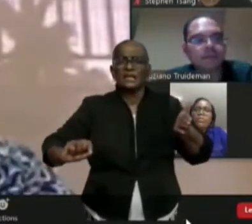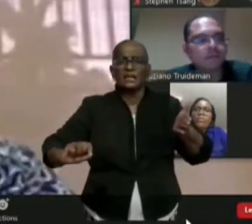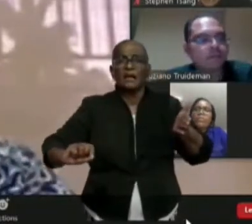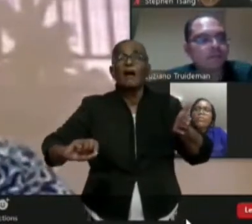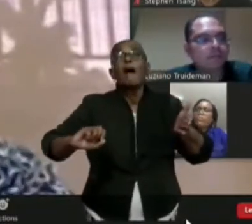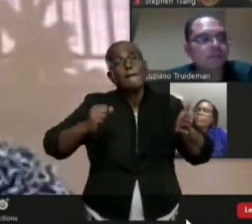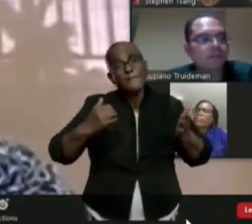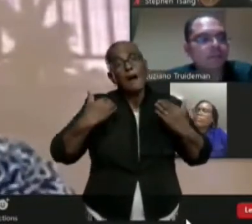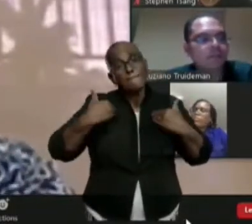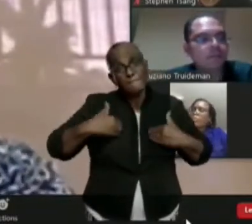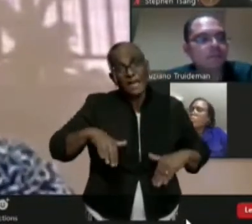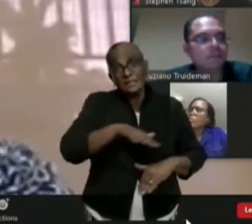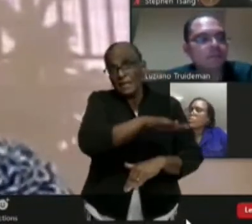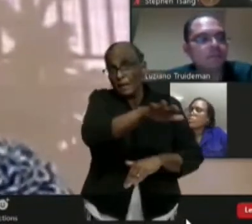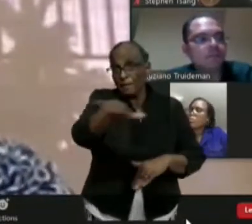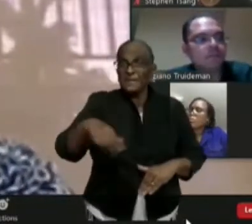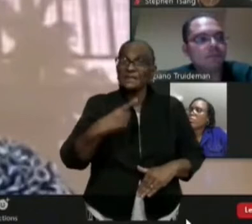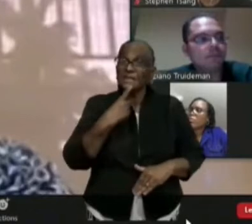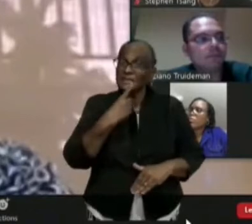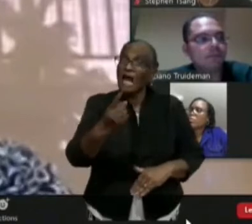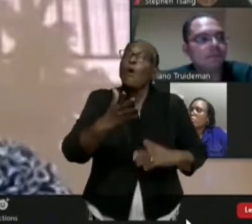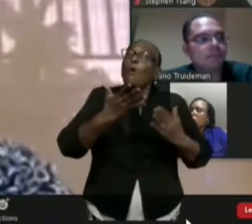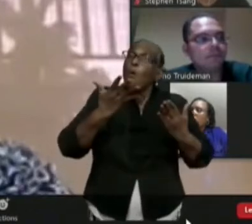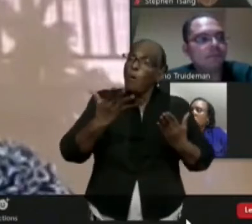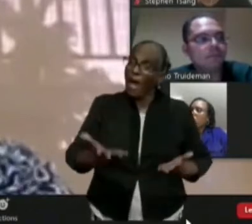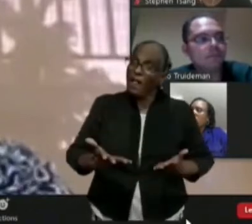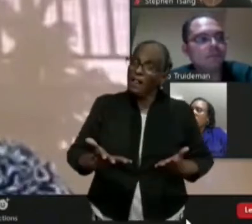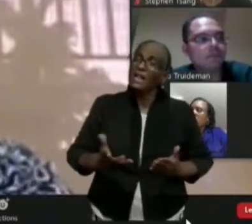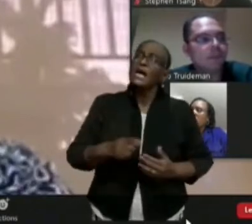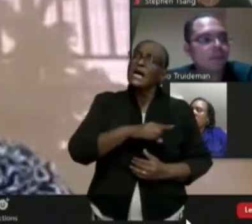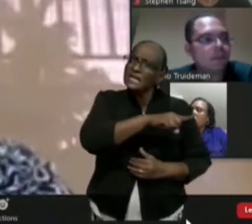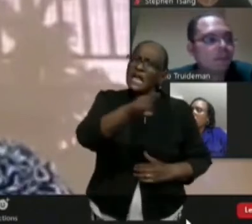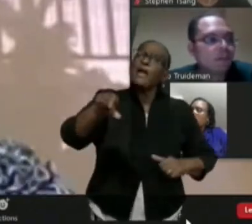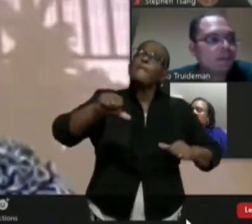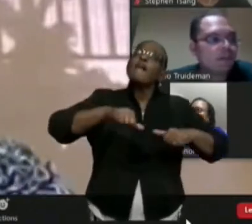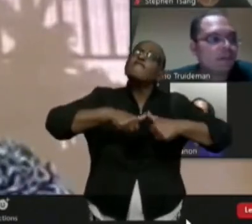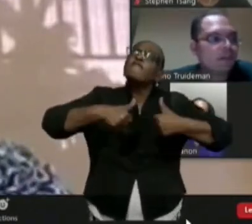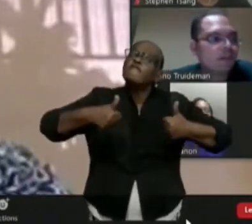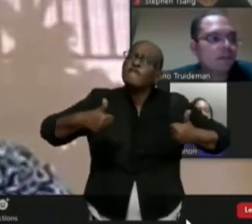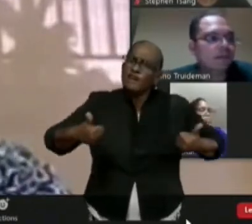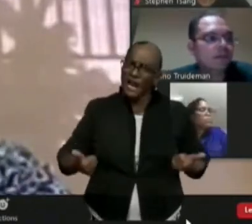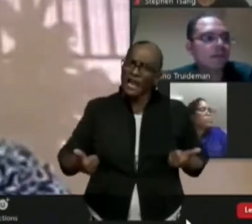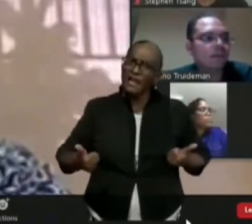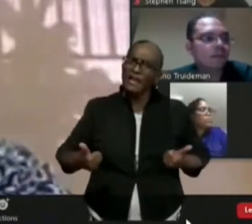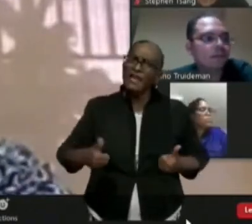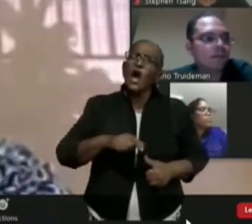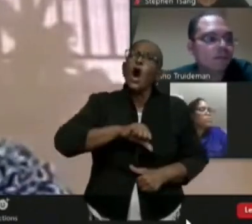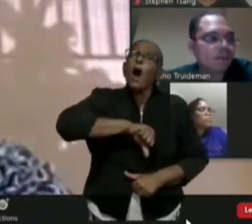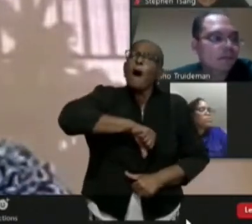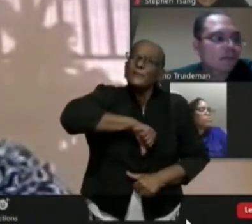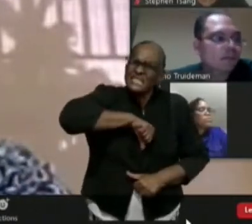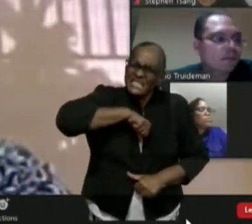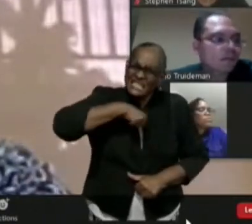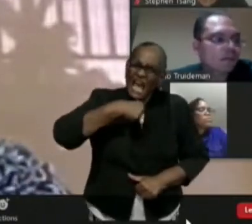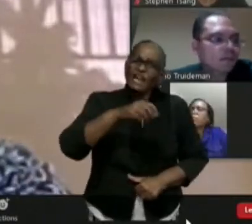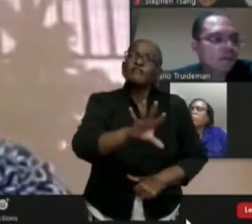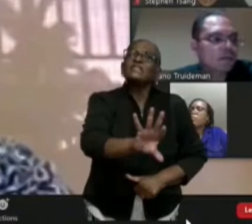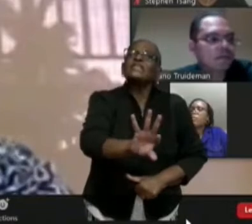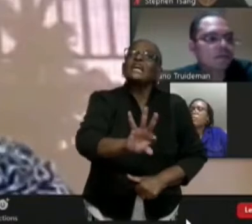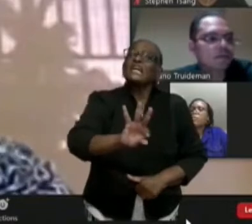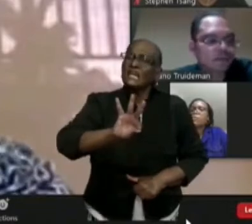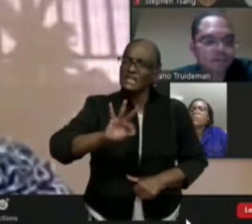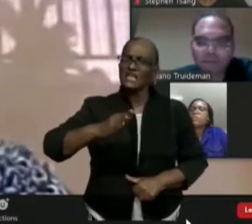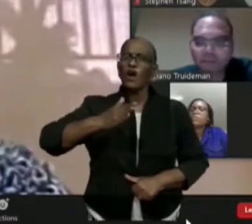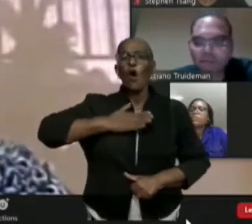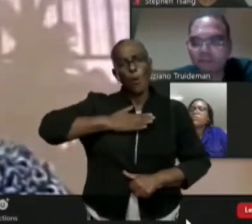zeggen wel aan de gemeenschap elke persoon is vrij om te kiezen waarvoor hij of zij denkt dat